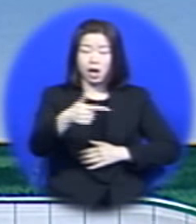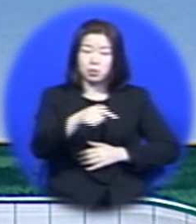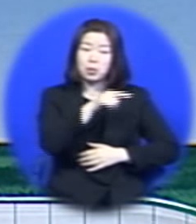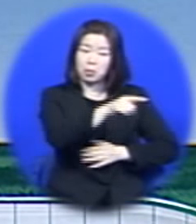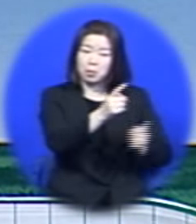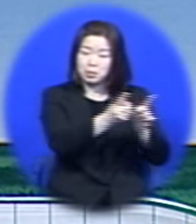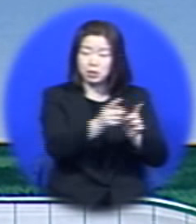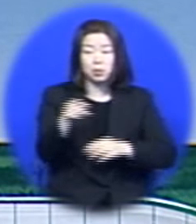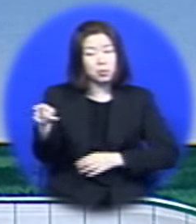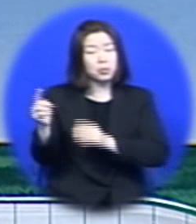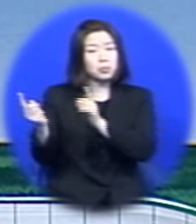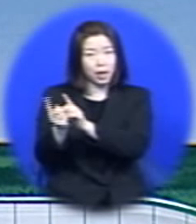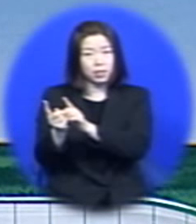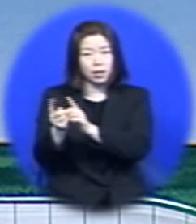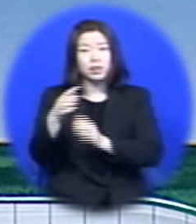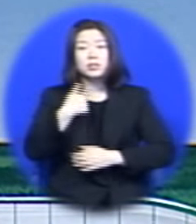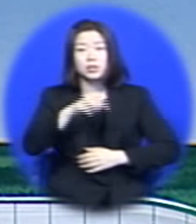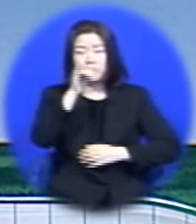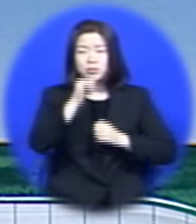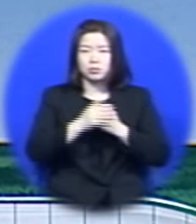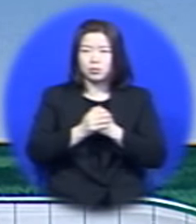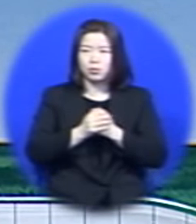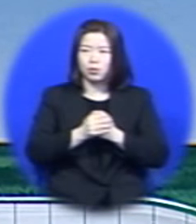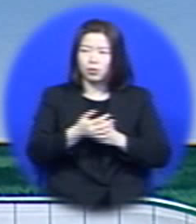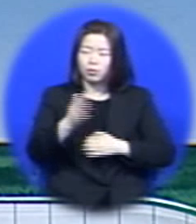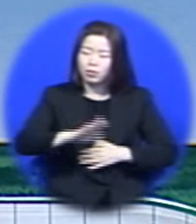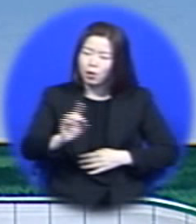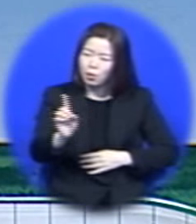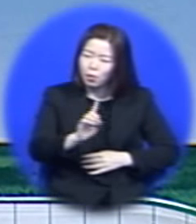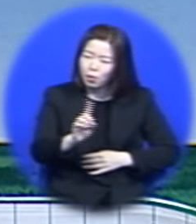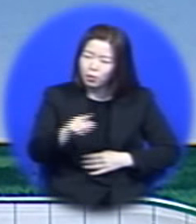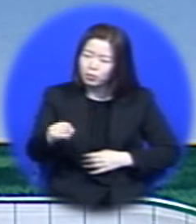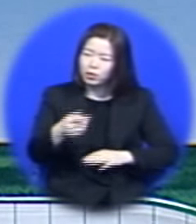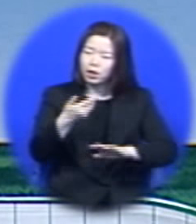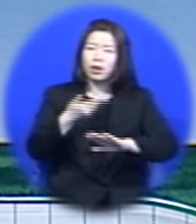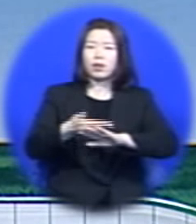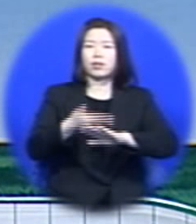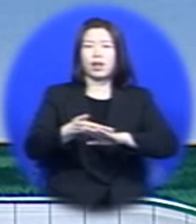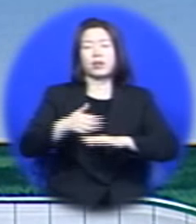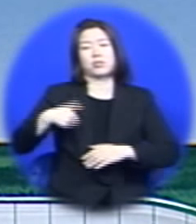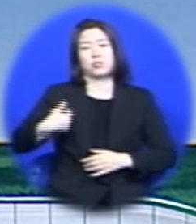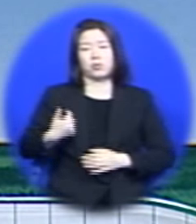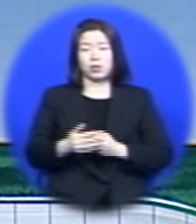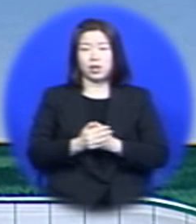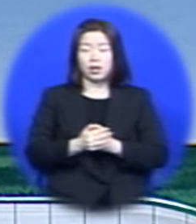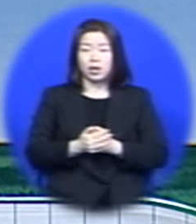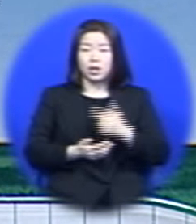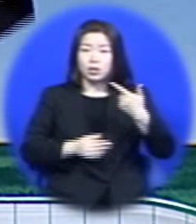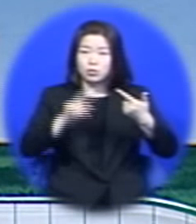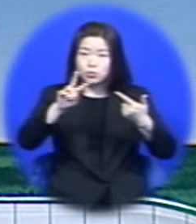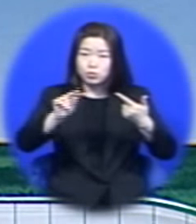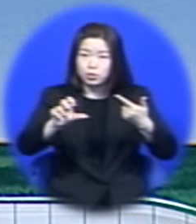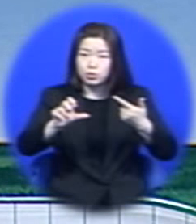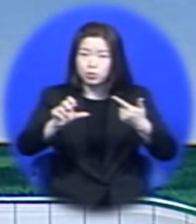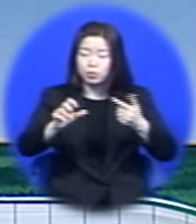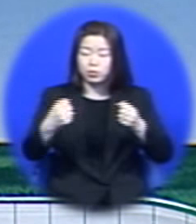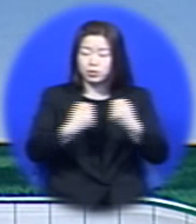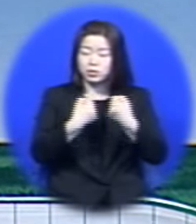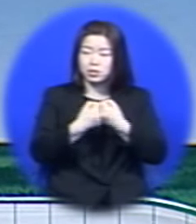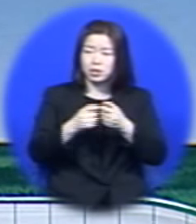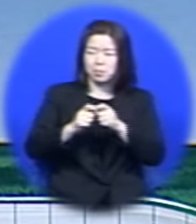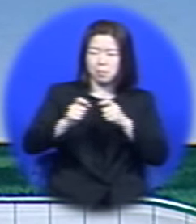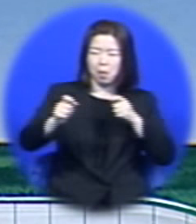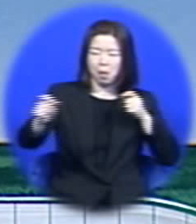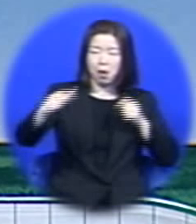적이 있습니다. 어쩌면 그렇게 다르게 생각하지요? 6.25 전쟁이 뭐 그렇게 먼 옛날 이야기도